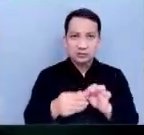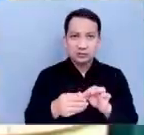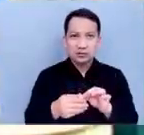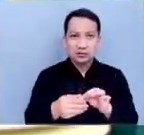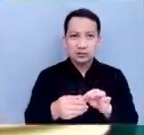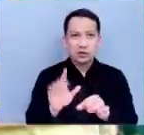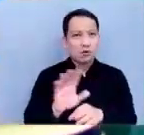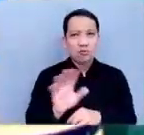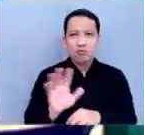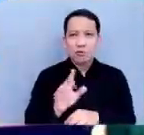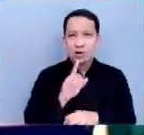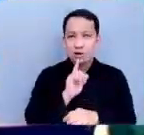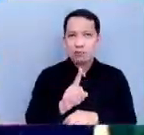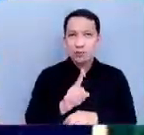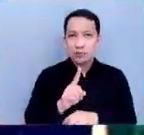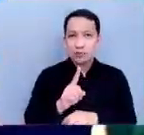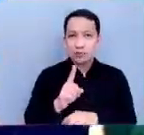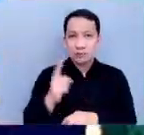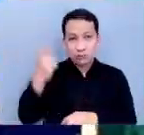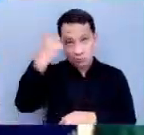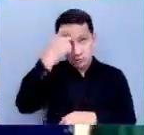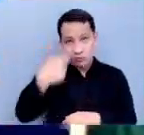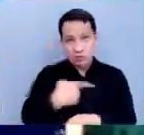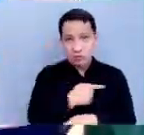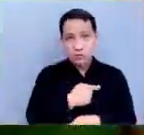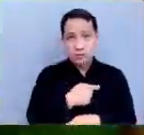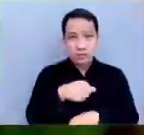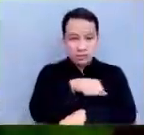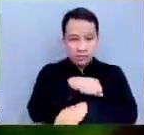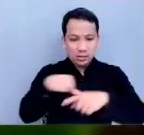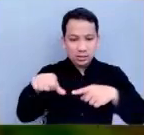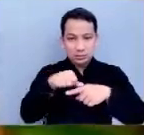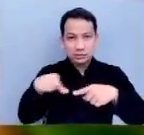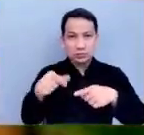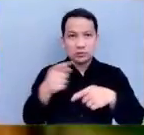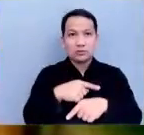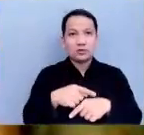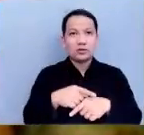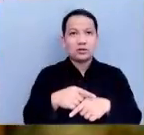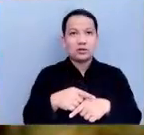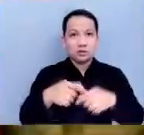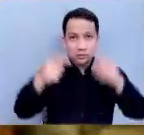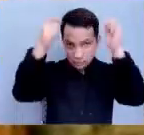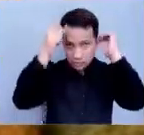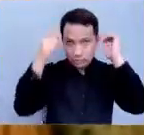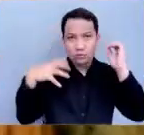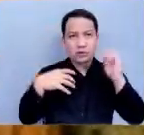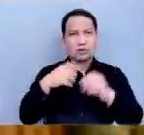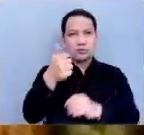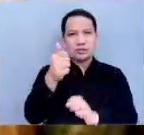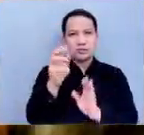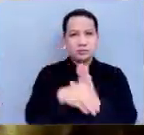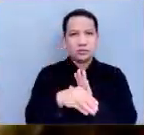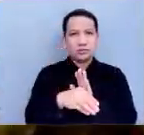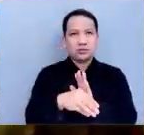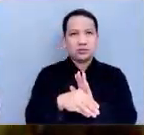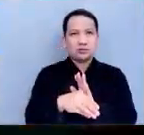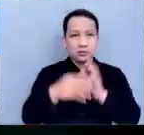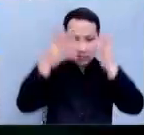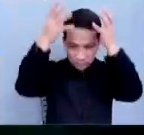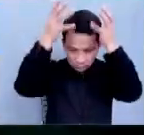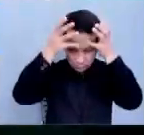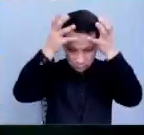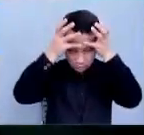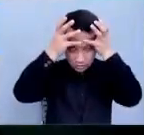nating wala tayong mga sugat muna sa ulo o allergies bago ito gamitin. Gumamit ng shower cap at maghintay ng 10 minuto para mababad ng maigi ang